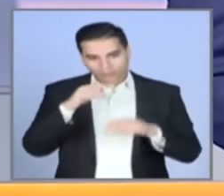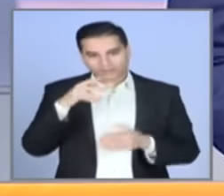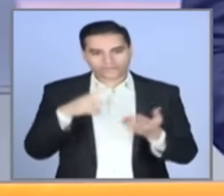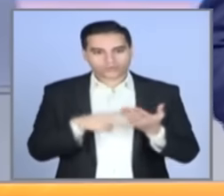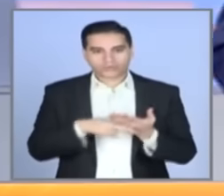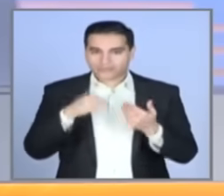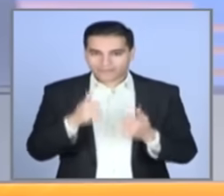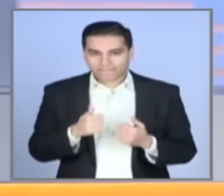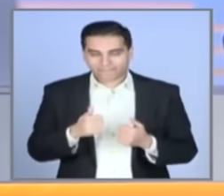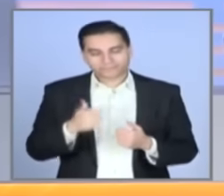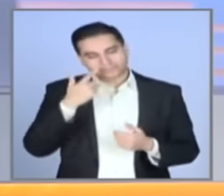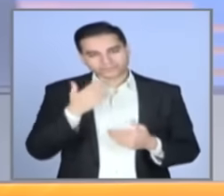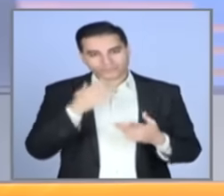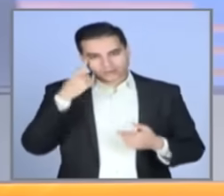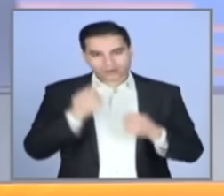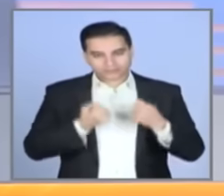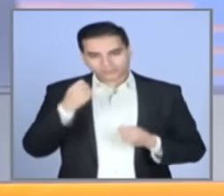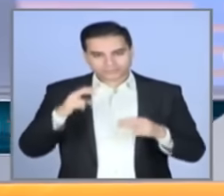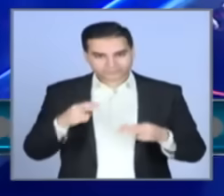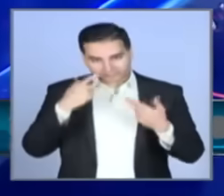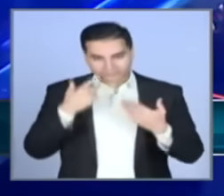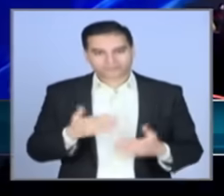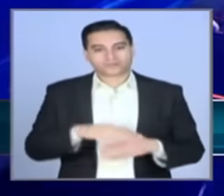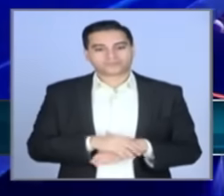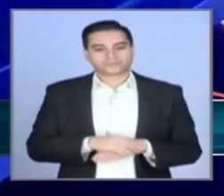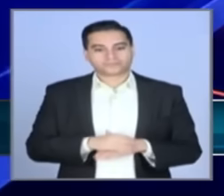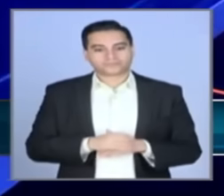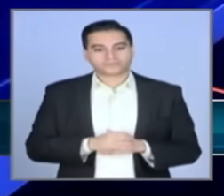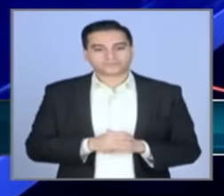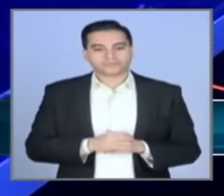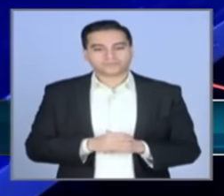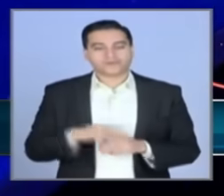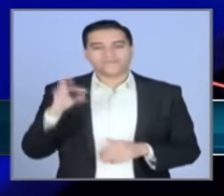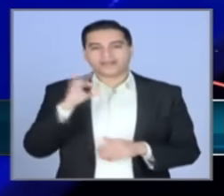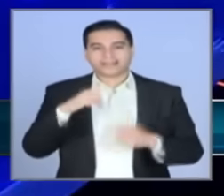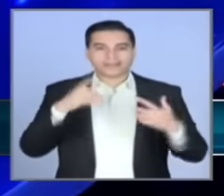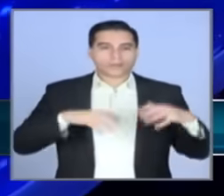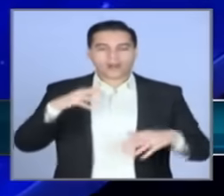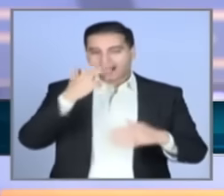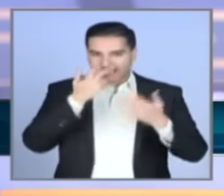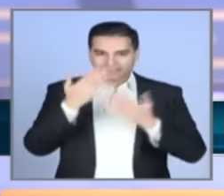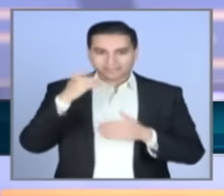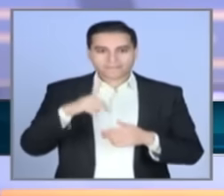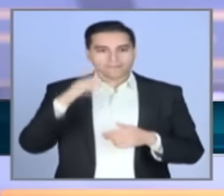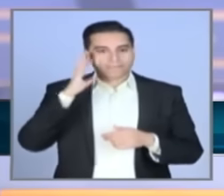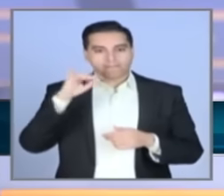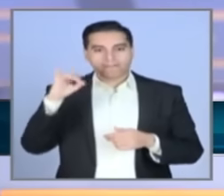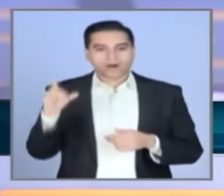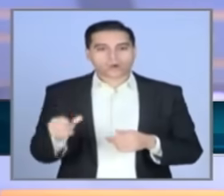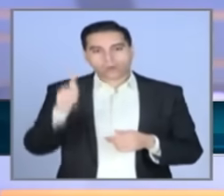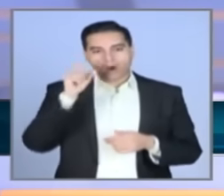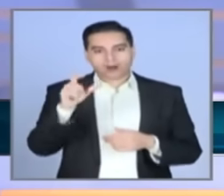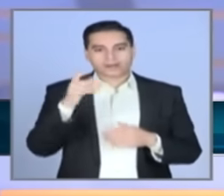إن شاء الله. تحت الضغط. كاونتر. إلى أي من دول الخلافة ينتمي مروان بن